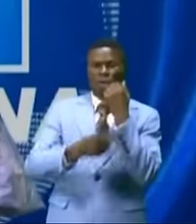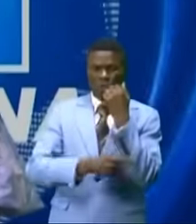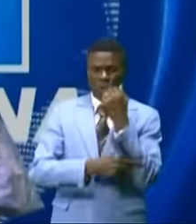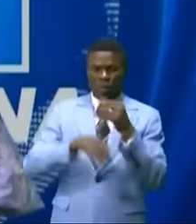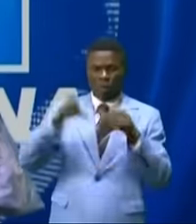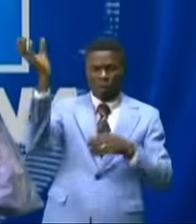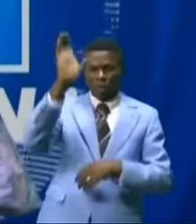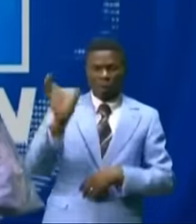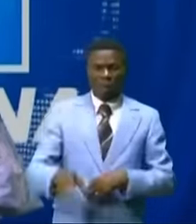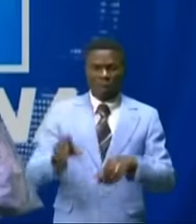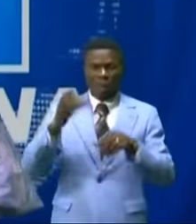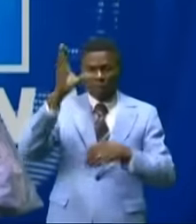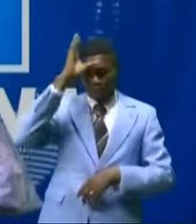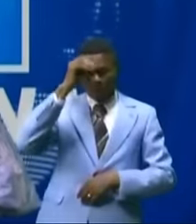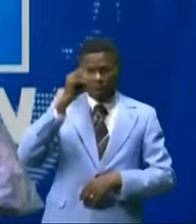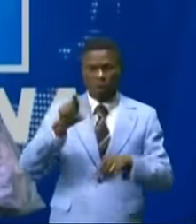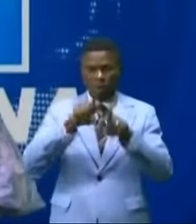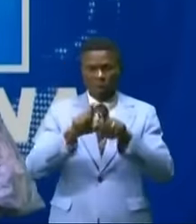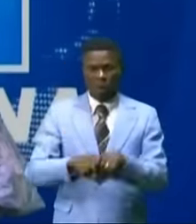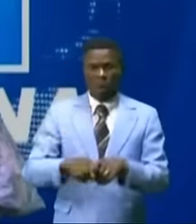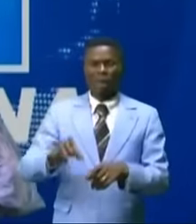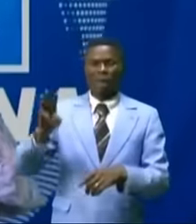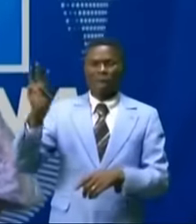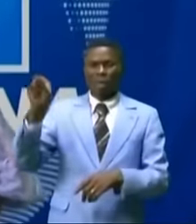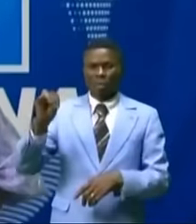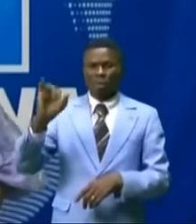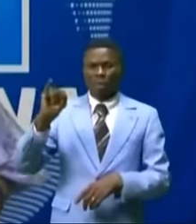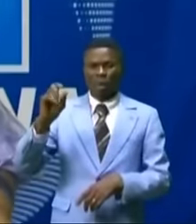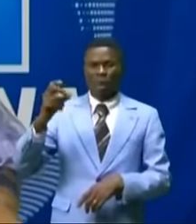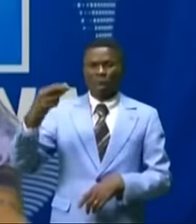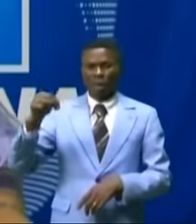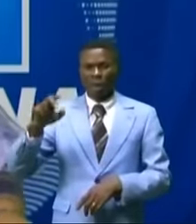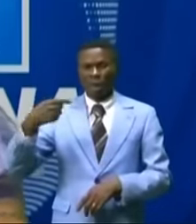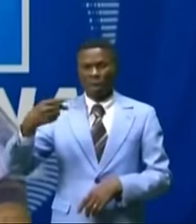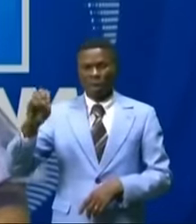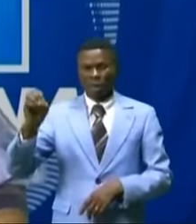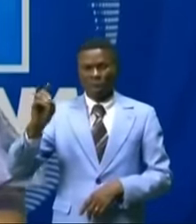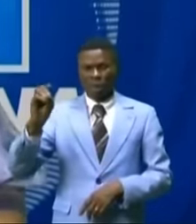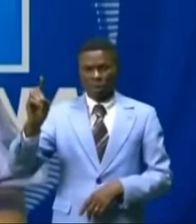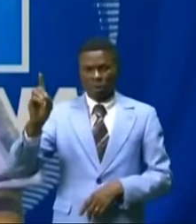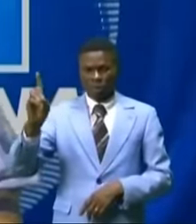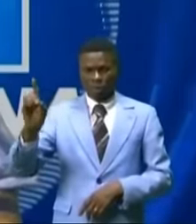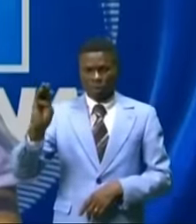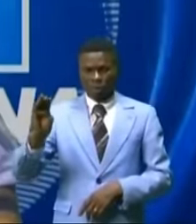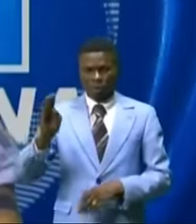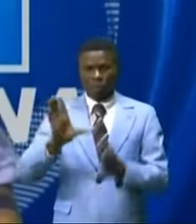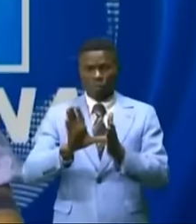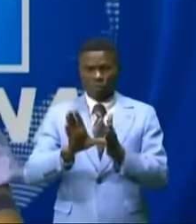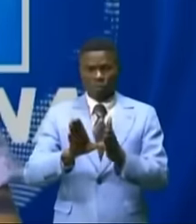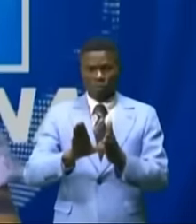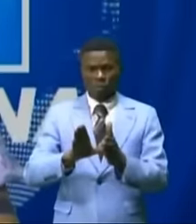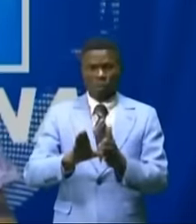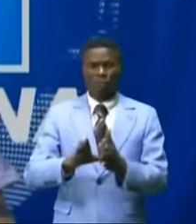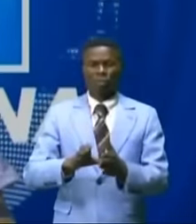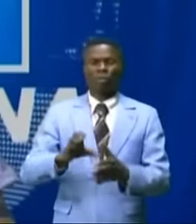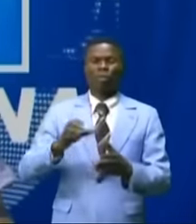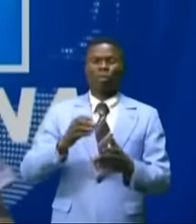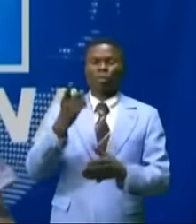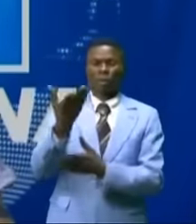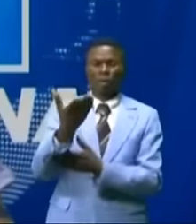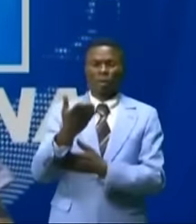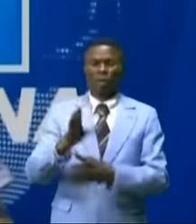Congo central, Kwilu et Maïndombe, où les tests d'embauche ont été organisés. En image, la CENSAP maintient